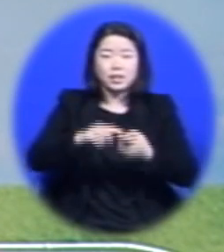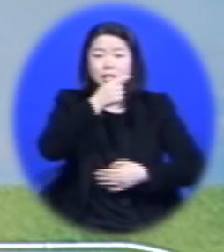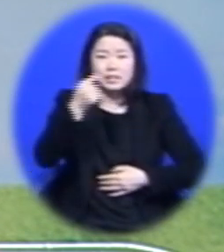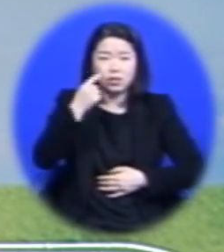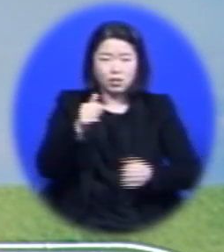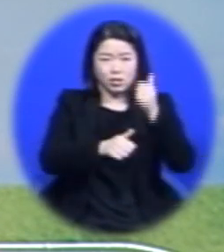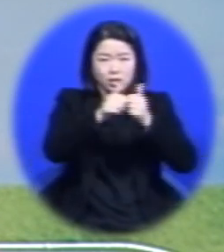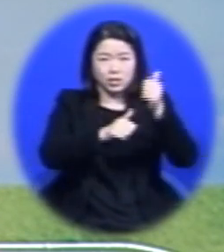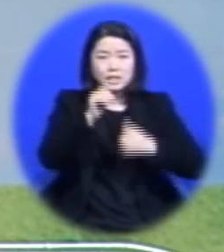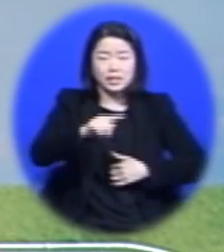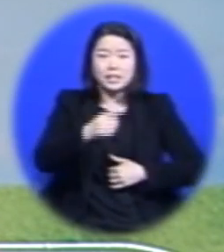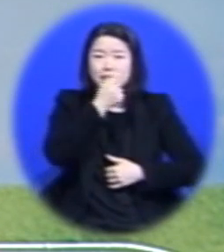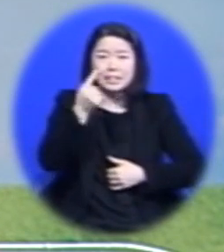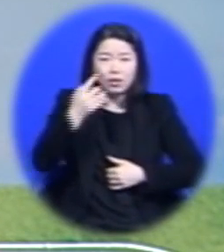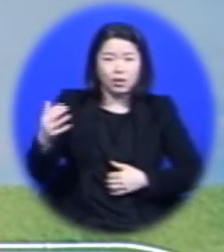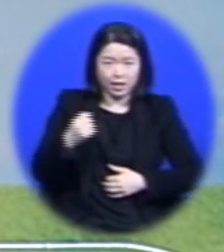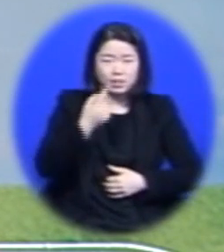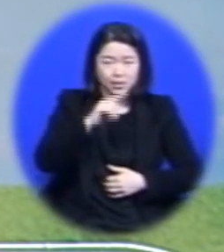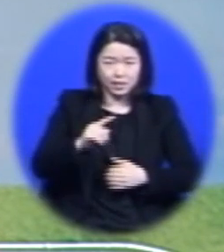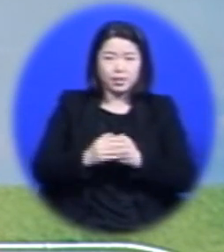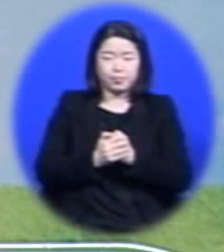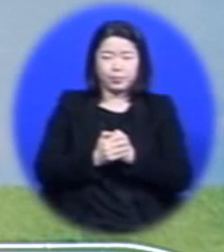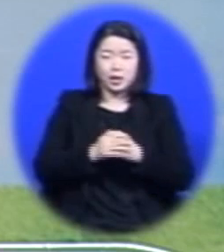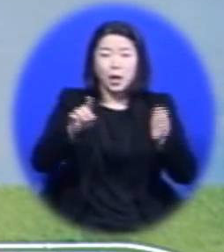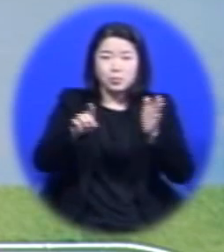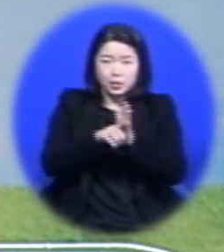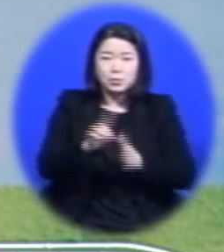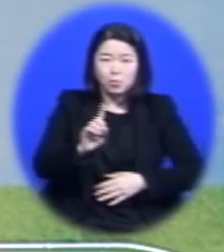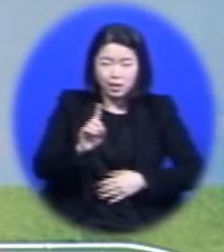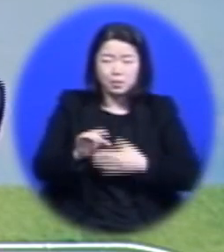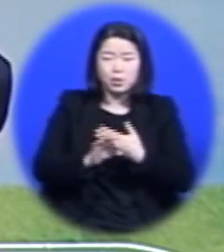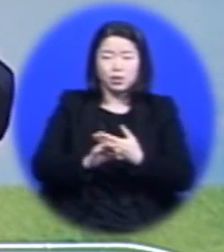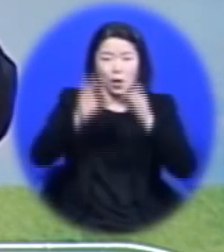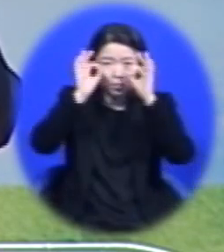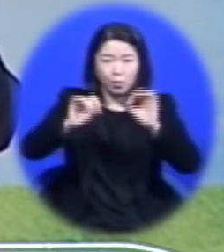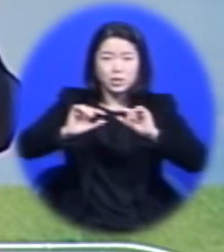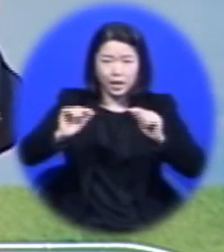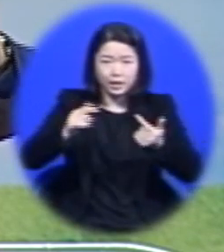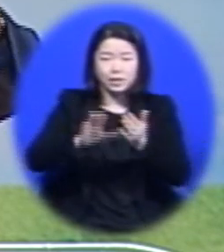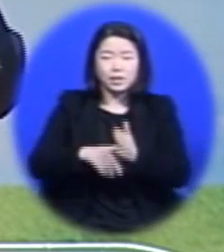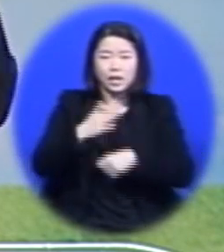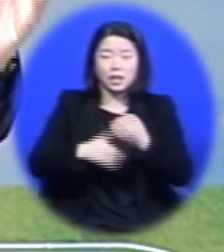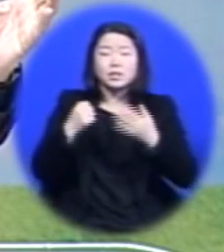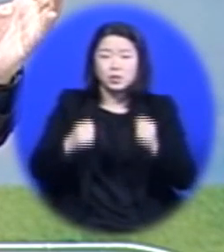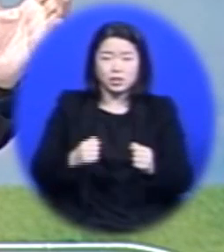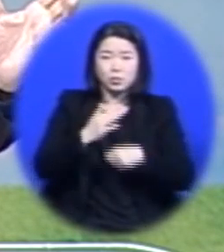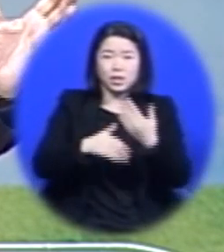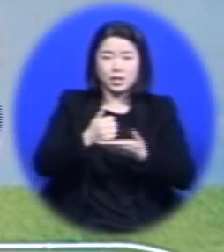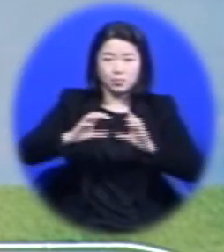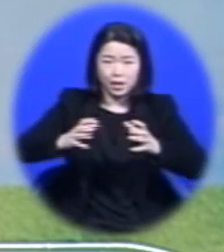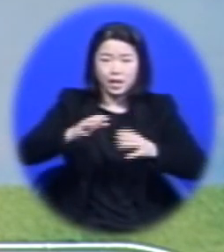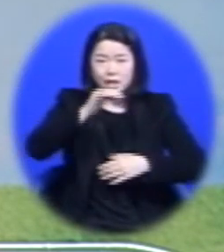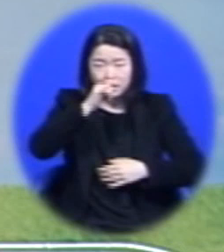겠습니다 믿음이라는 게 뭐냐면 보이지 않으시는 데 하나님이 계시고 하나님의 나라가 있다는